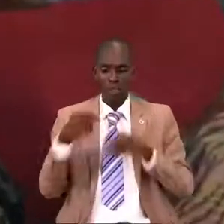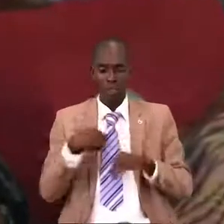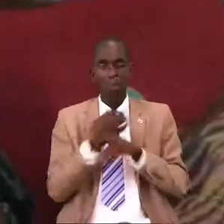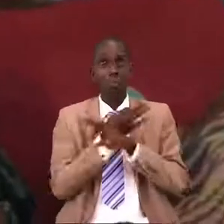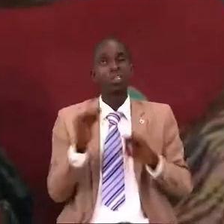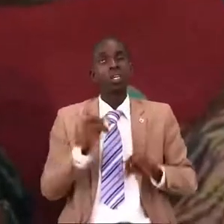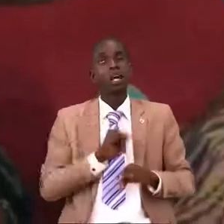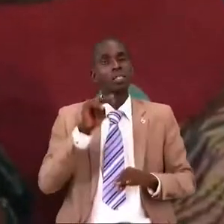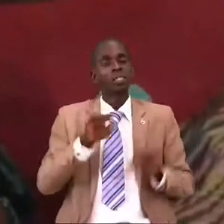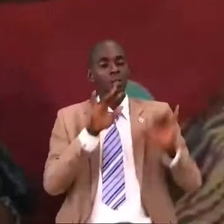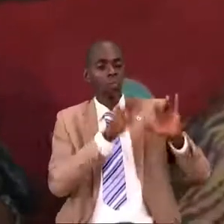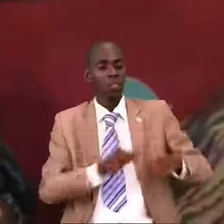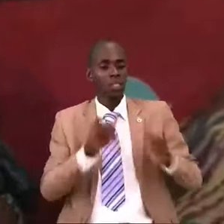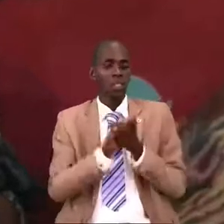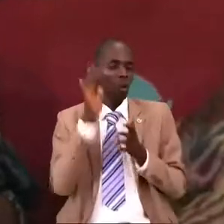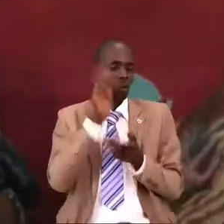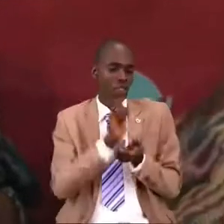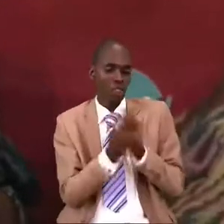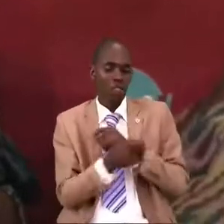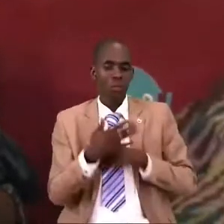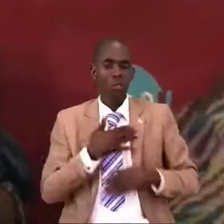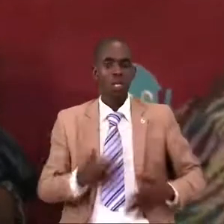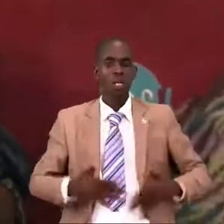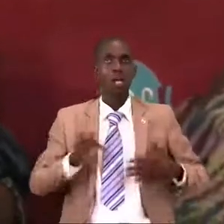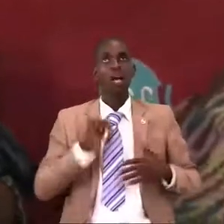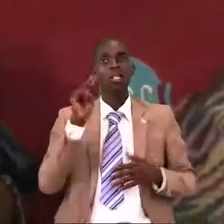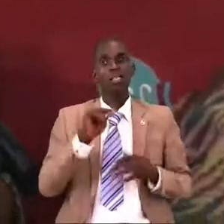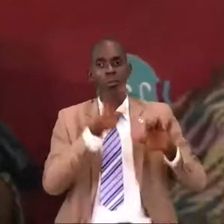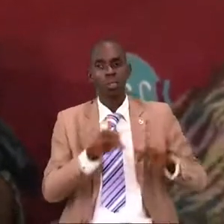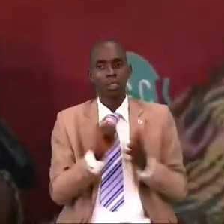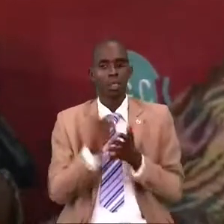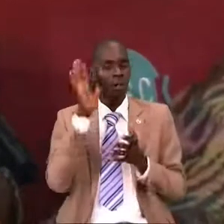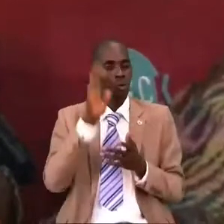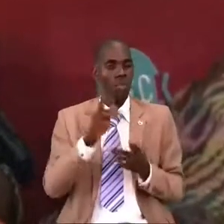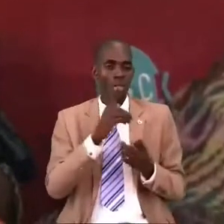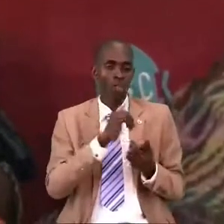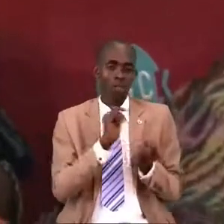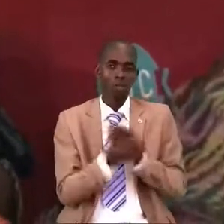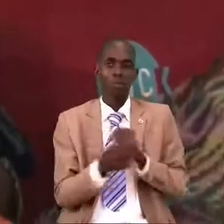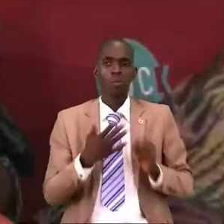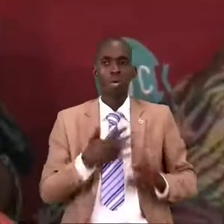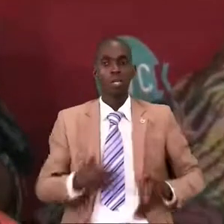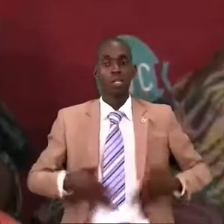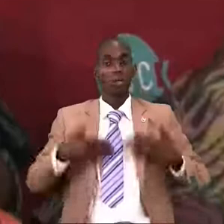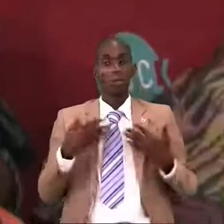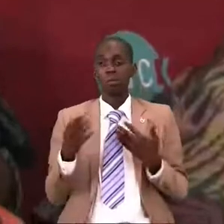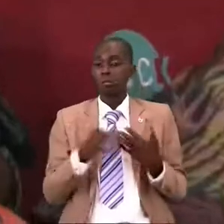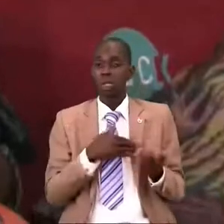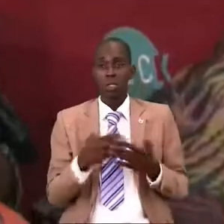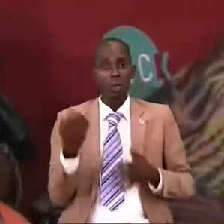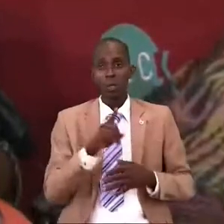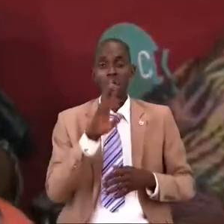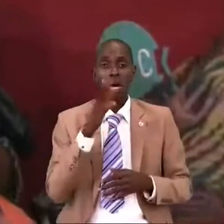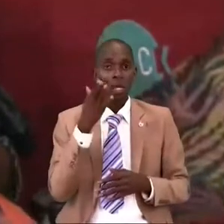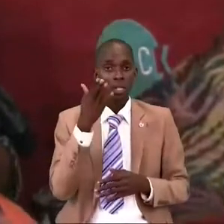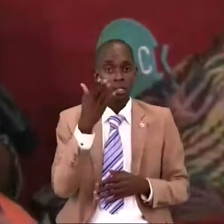Lève ta main bien. Vous qui êtes en ligne, levez la main. Indiquez là-bas que vous voulez la miséricorde pour le salut. Je veux la